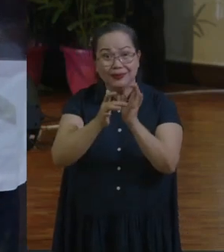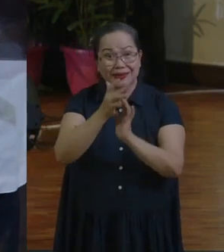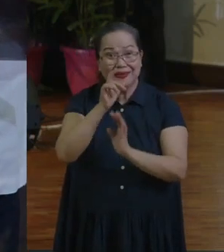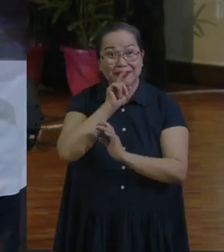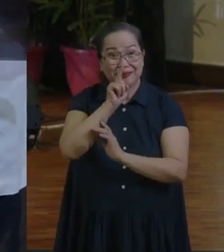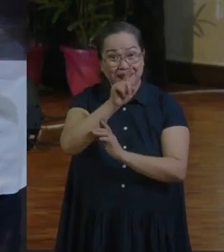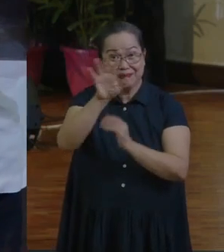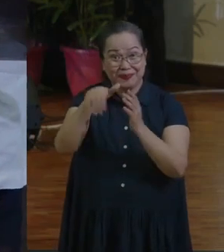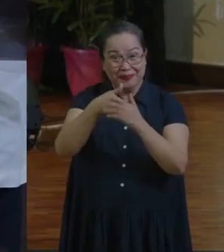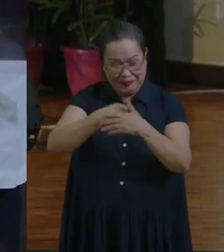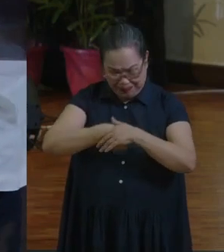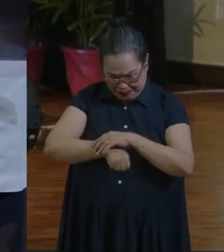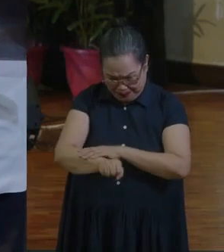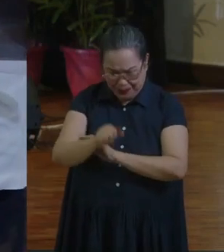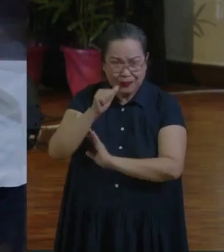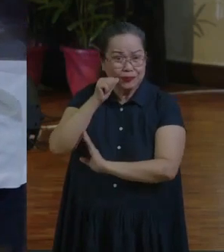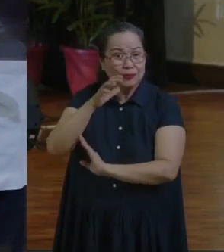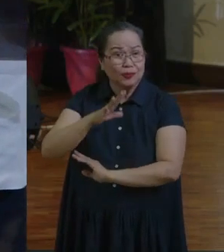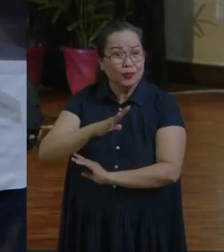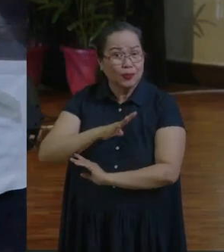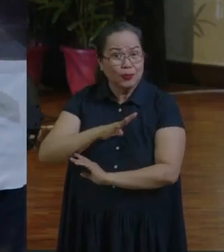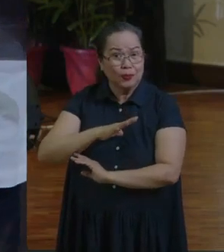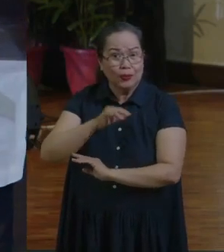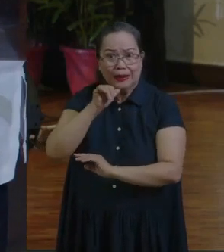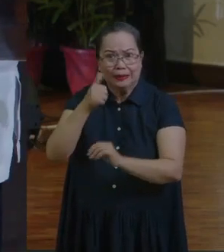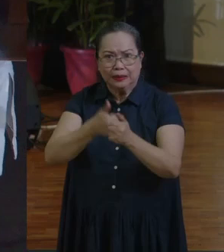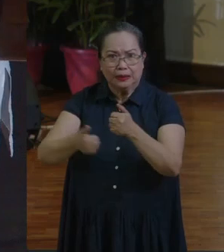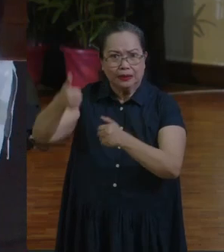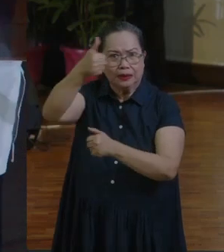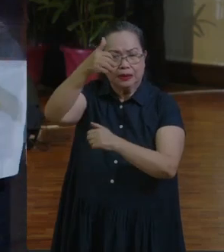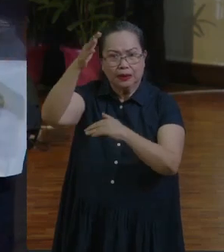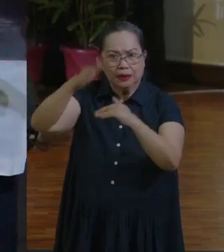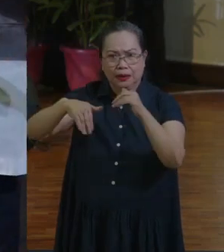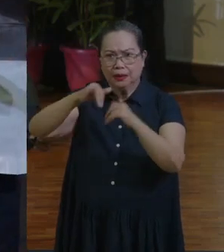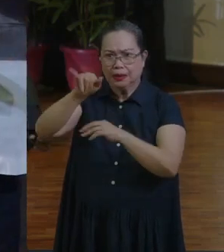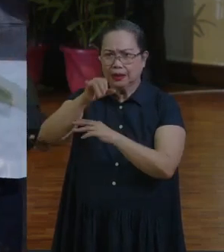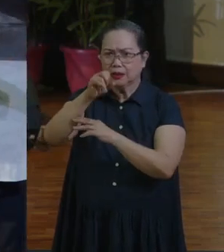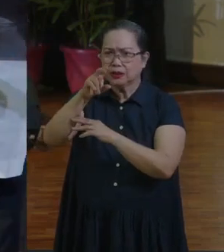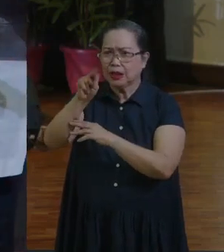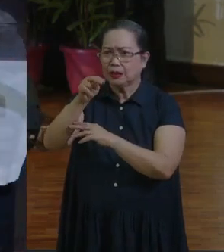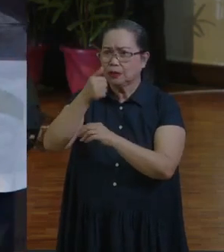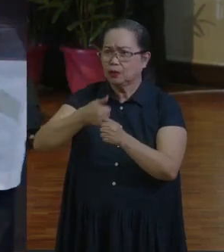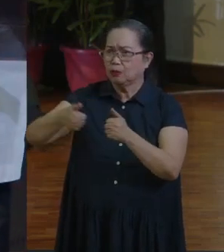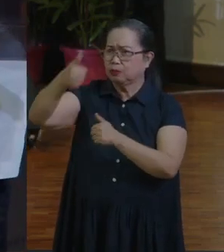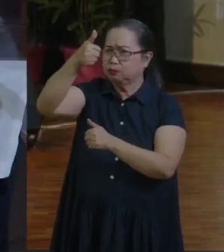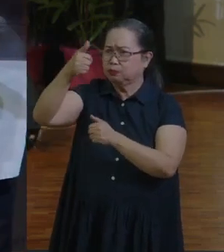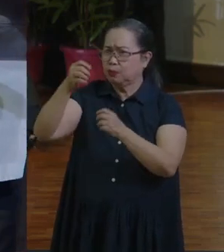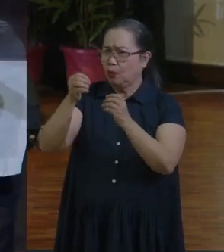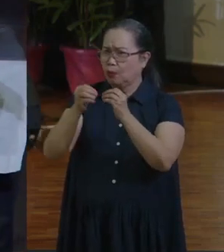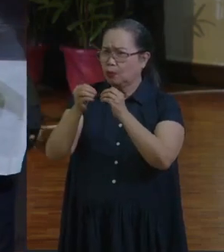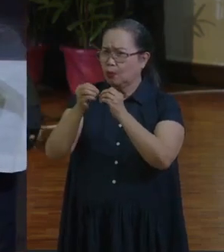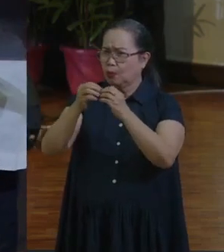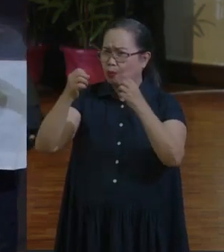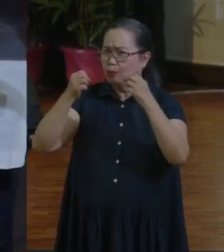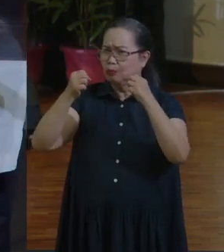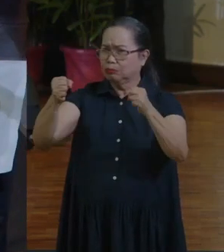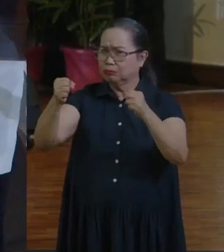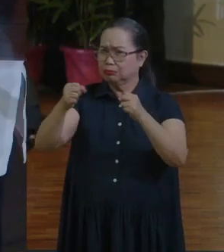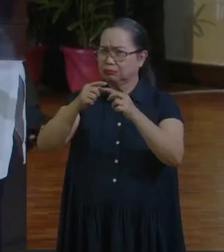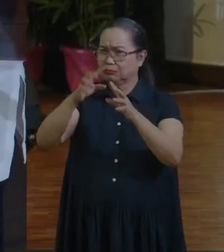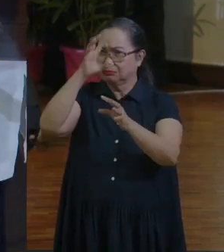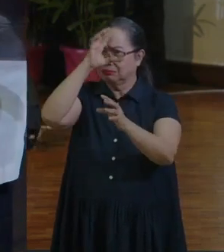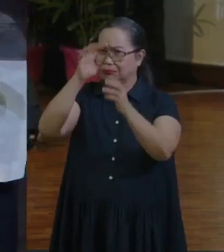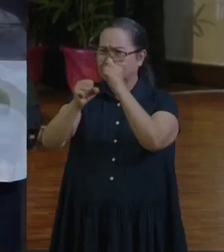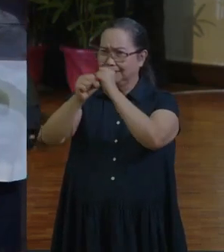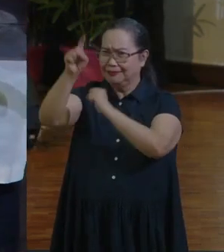those born of women, none is greater than John. Ito na ang pinakadakilang lalaki sa balat